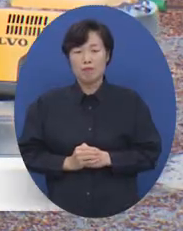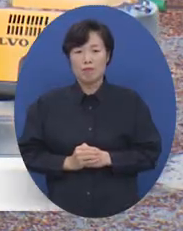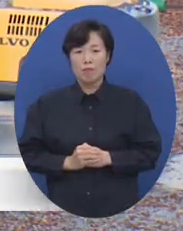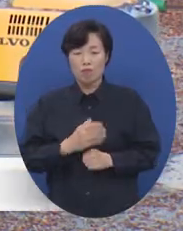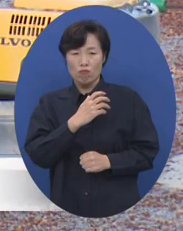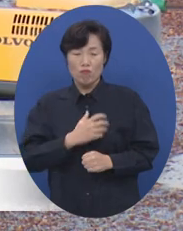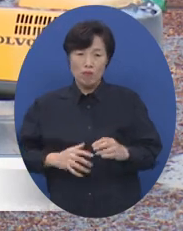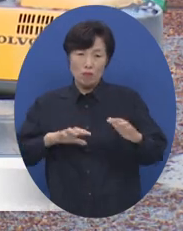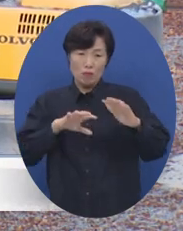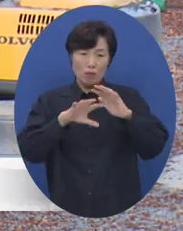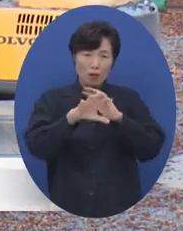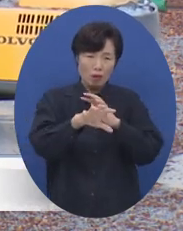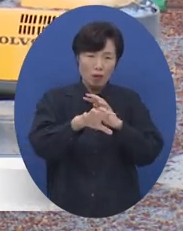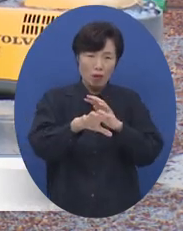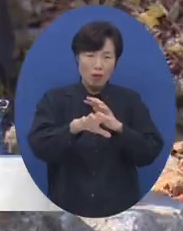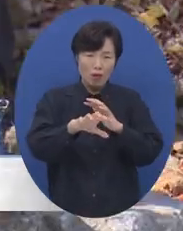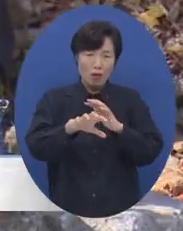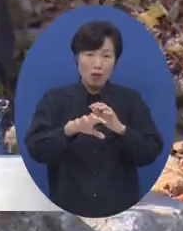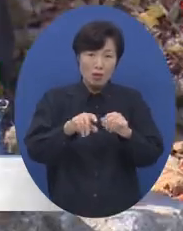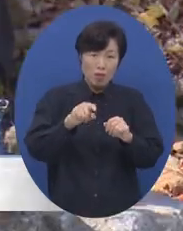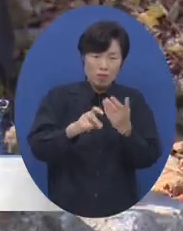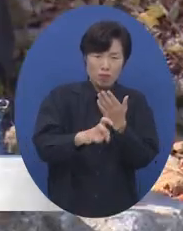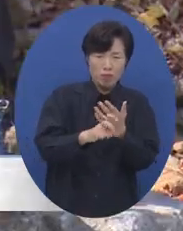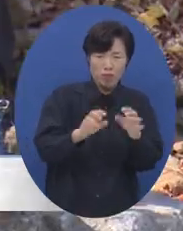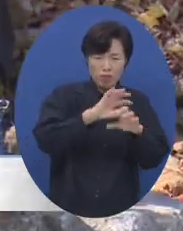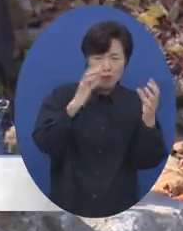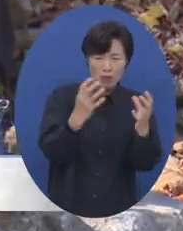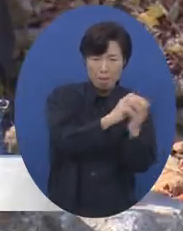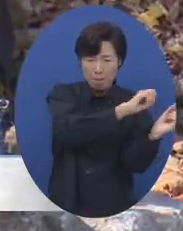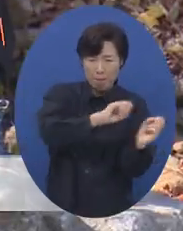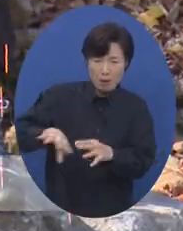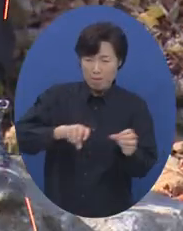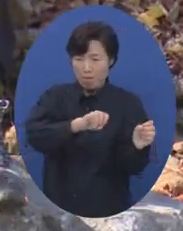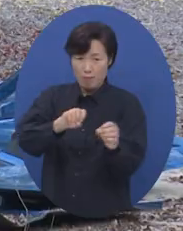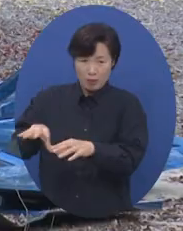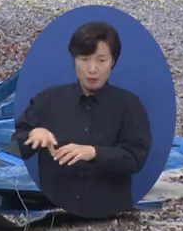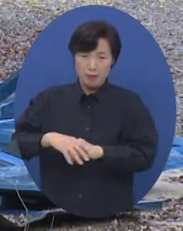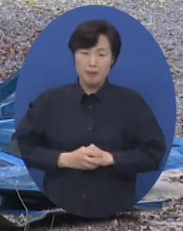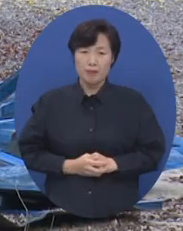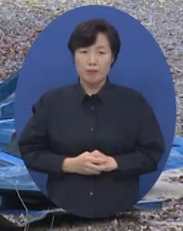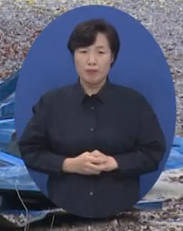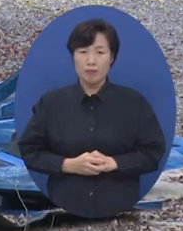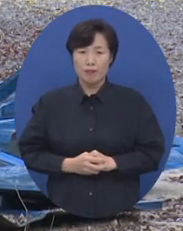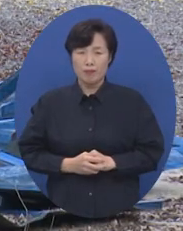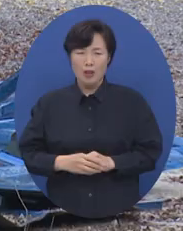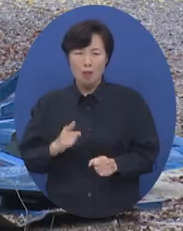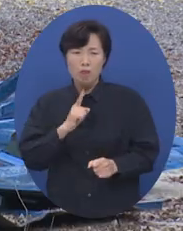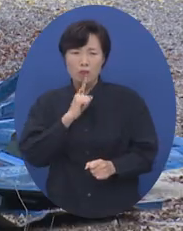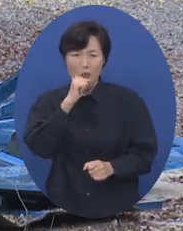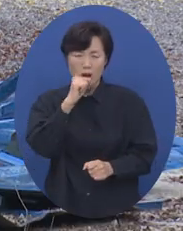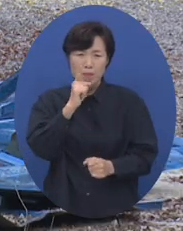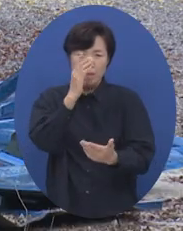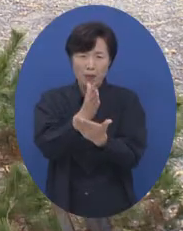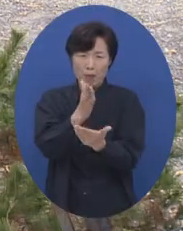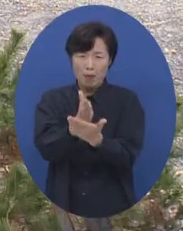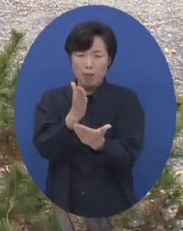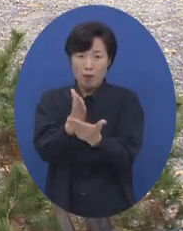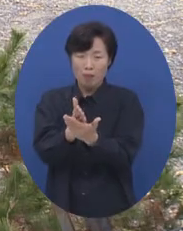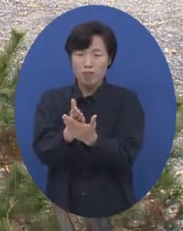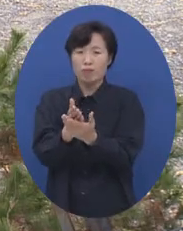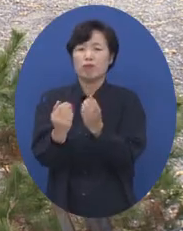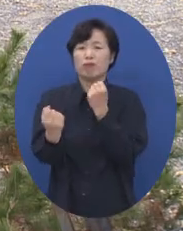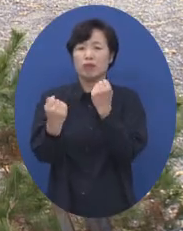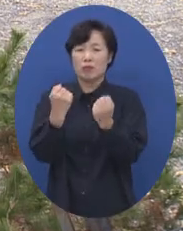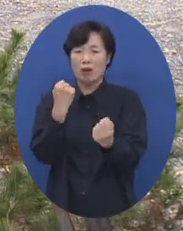군청에서 중 장비와 인력을 동원해 평상과 교량을 철거 합니다 개 9화 고 발에도 수십 년째 하천